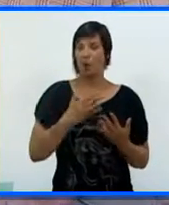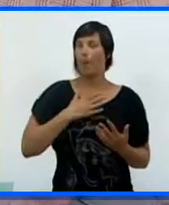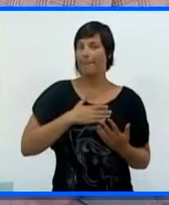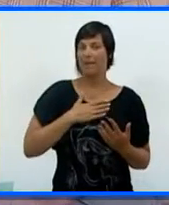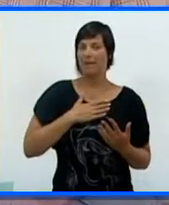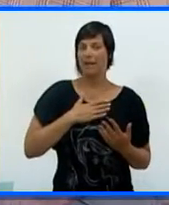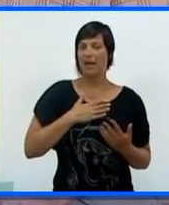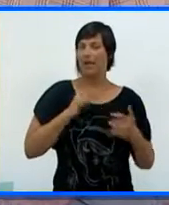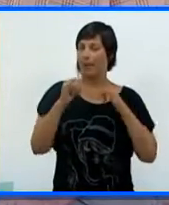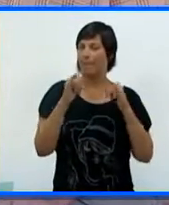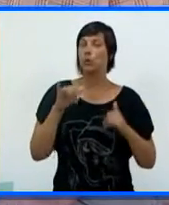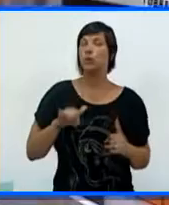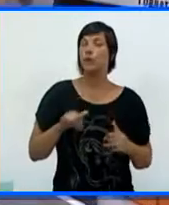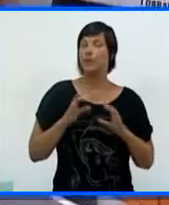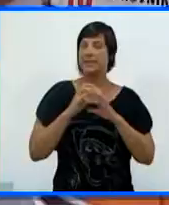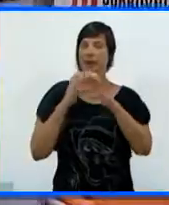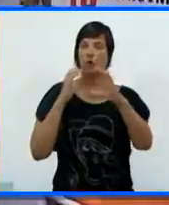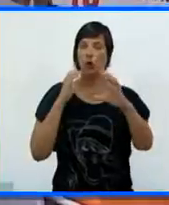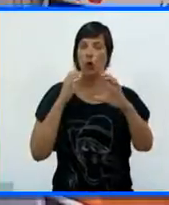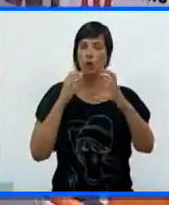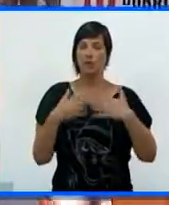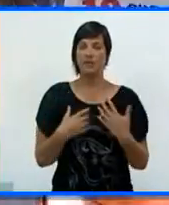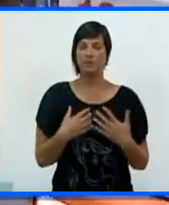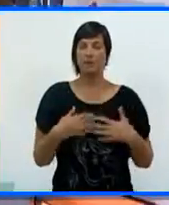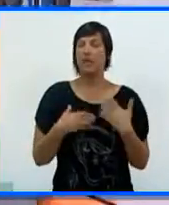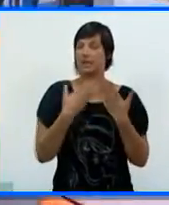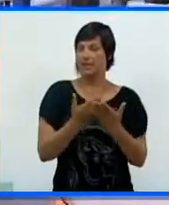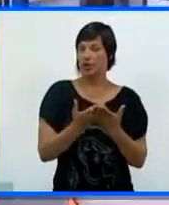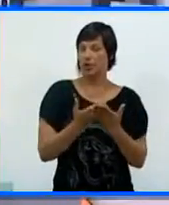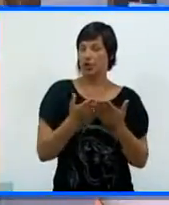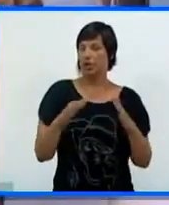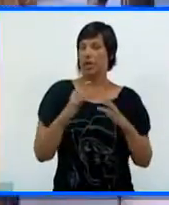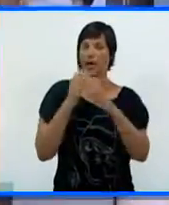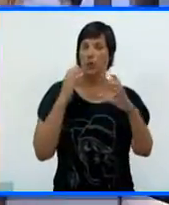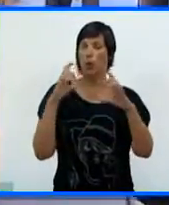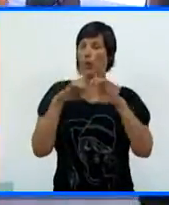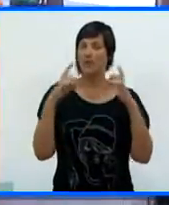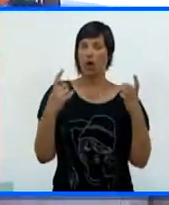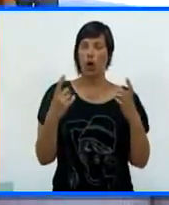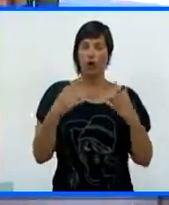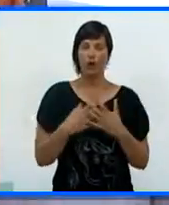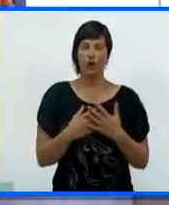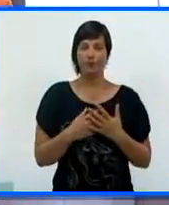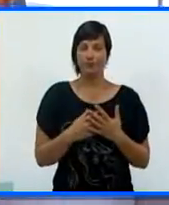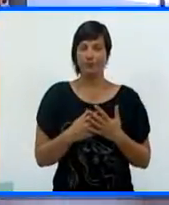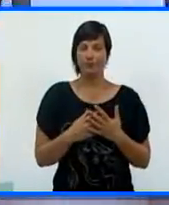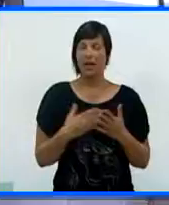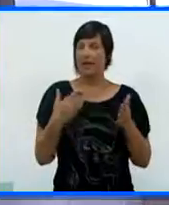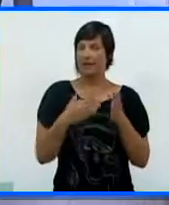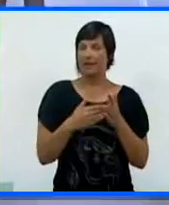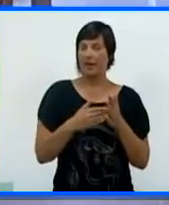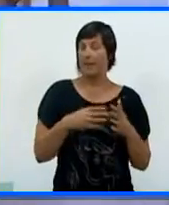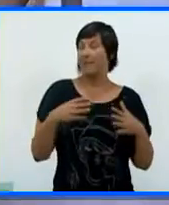bi htjeli da putujemo s autobusom, jeli, onda se dođe na autobusni kolodvor i